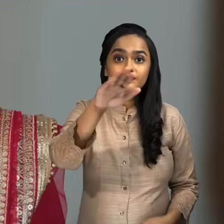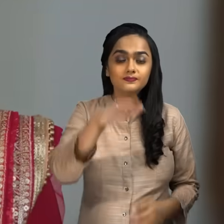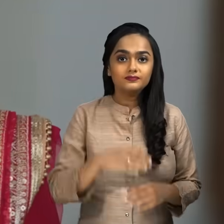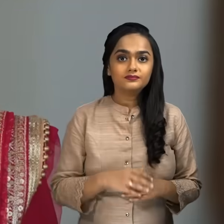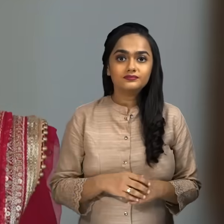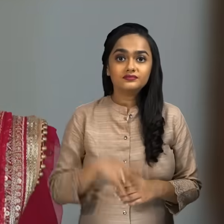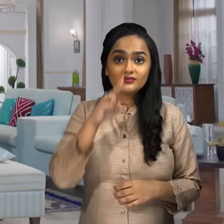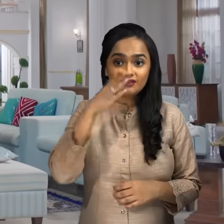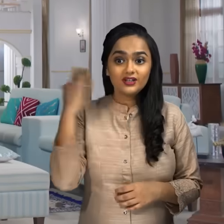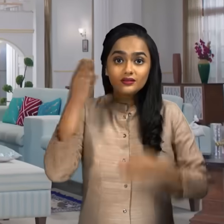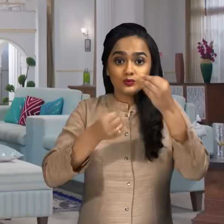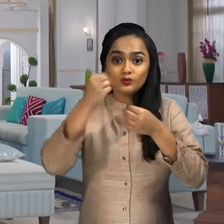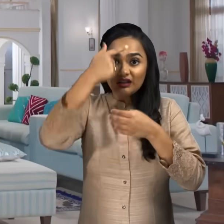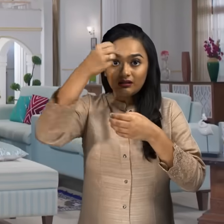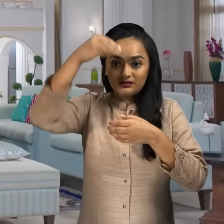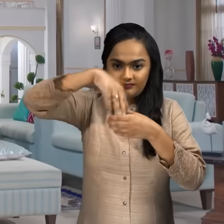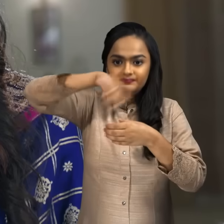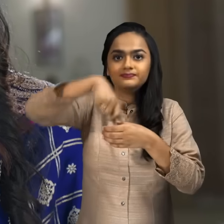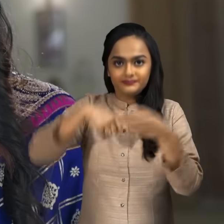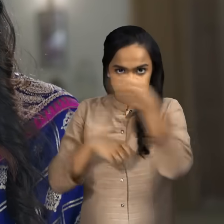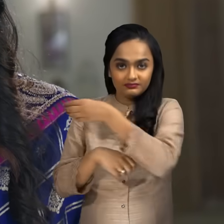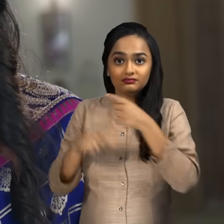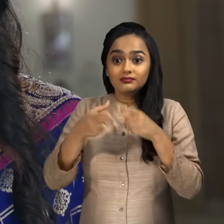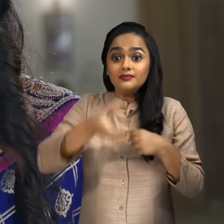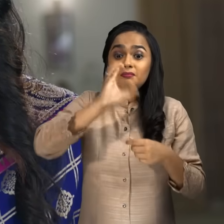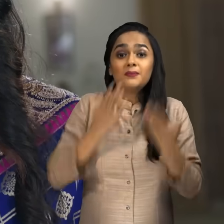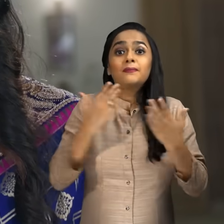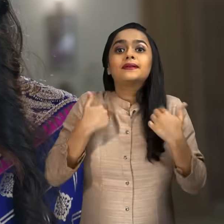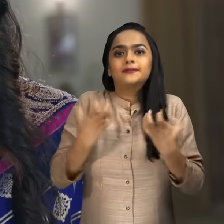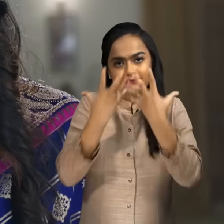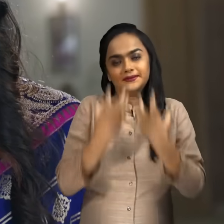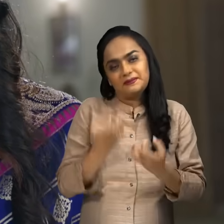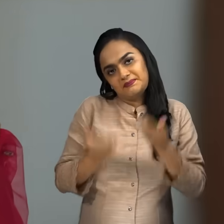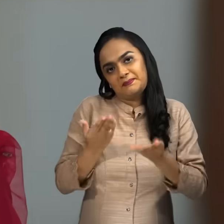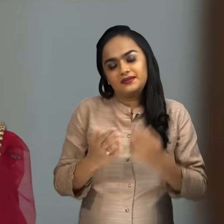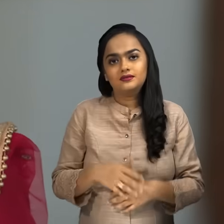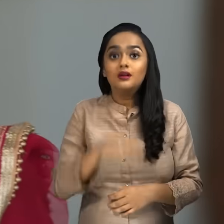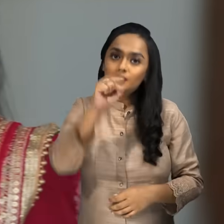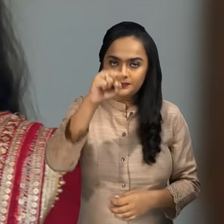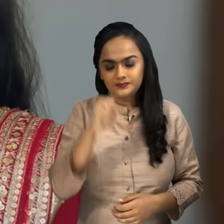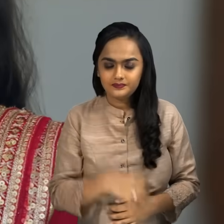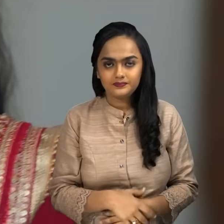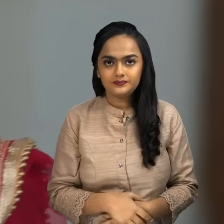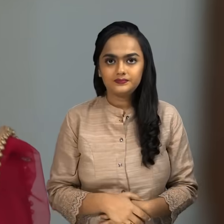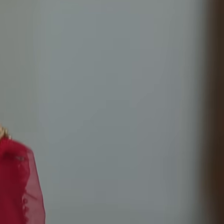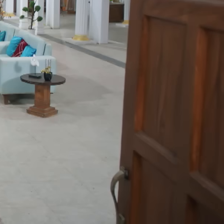बहू, विराट को हल्दी वाला दूध दे दो। हल्दी वाले दूध से इसकी तकलीफ कुछ कम हो जाएगी। जी मम्मी जी।